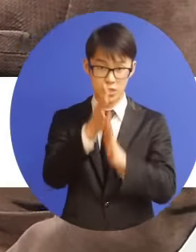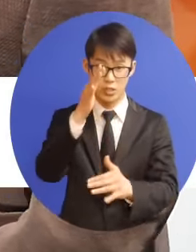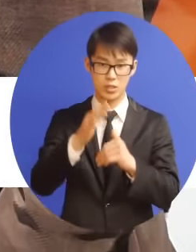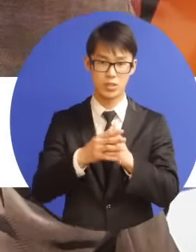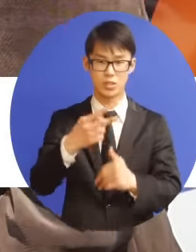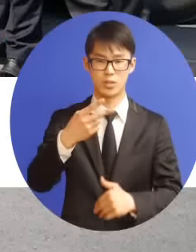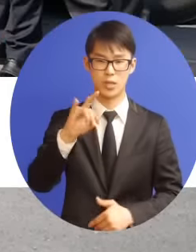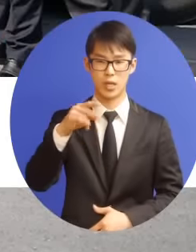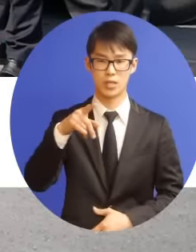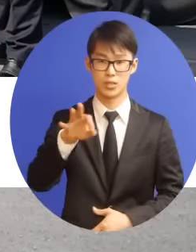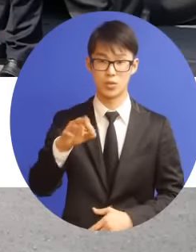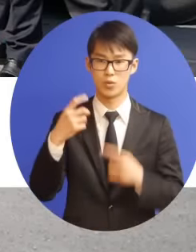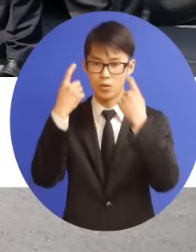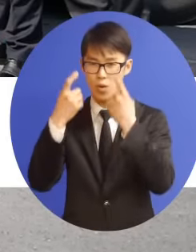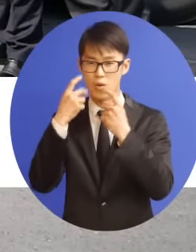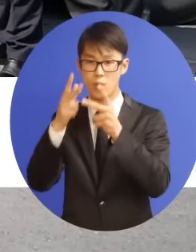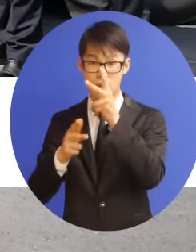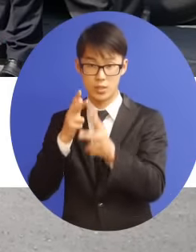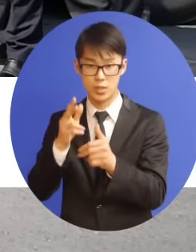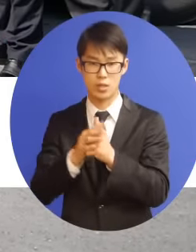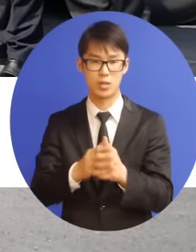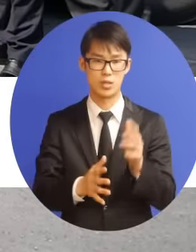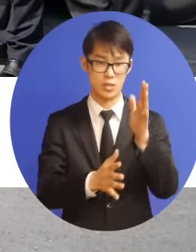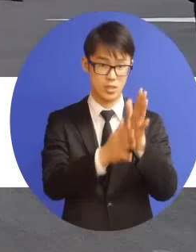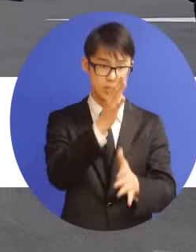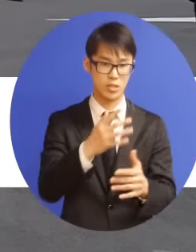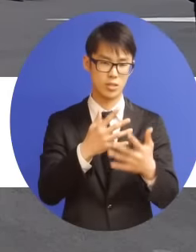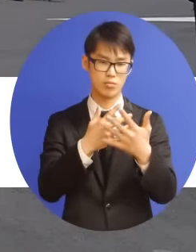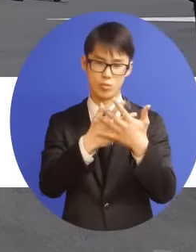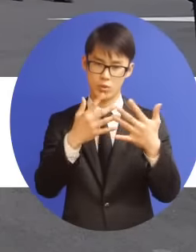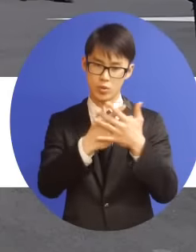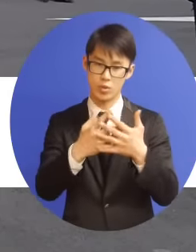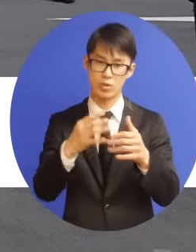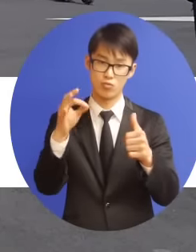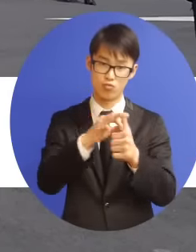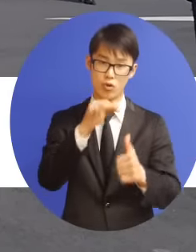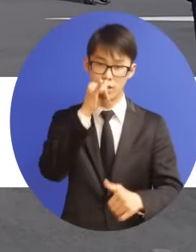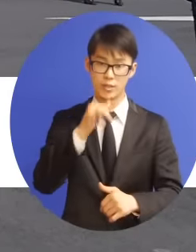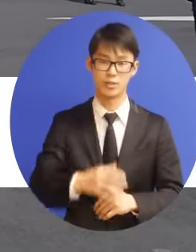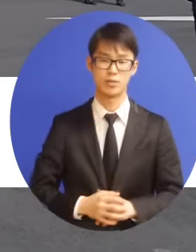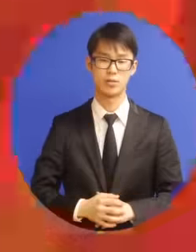공주시 관내 대성 해외관광이 공주시의 버스 랩핑 광고를 후원했습니다.